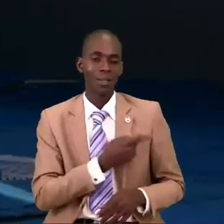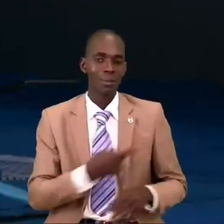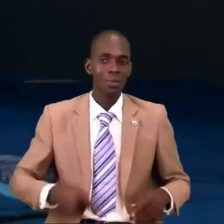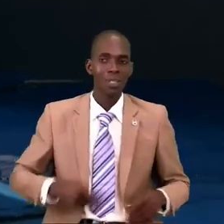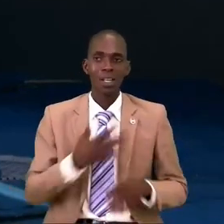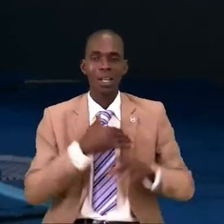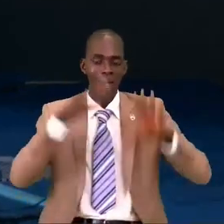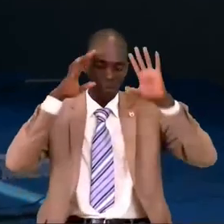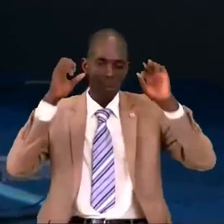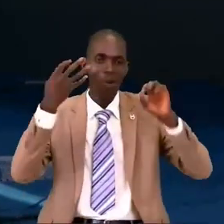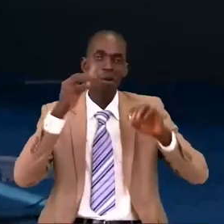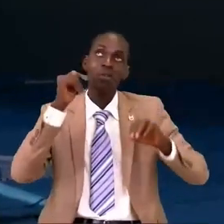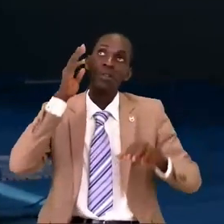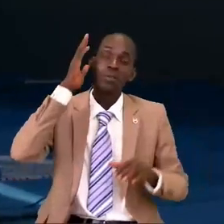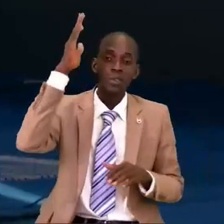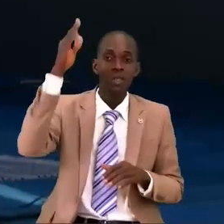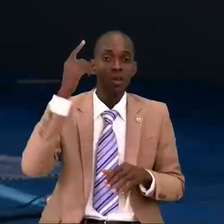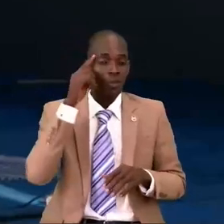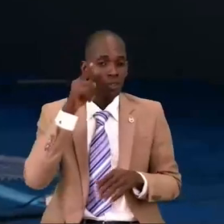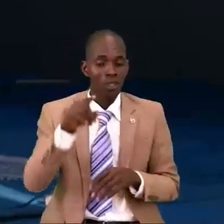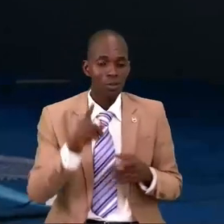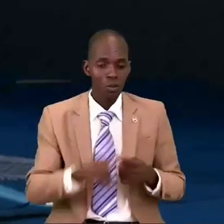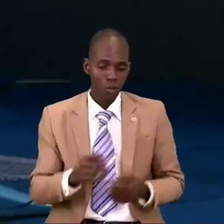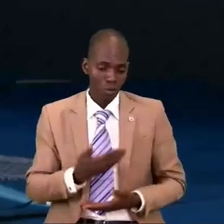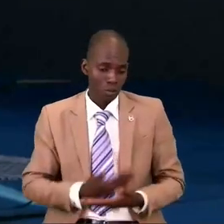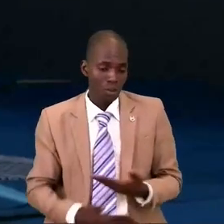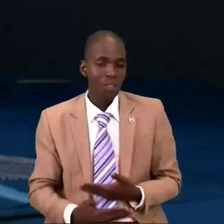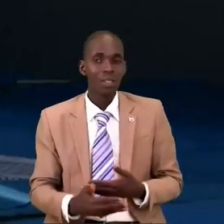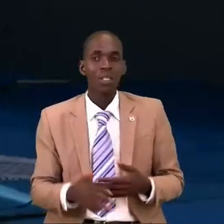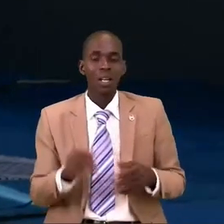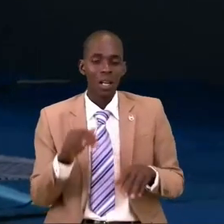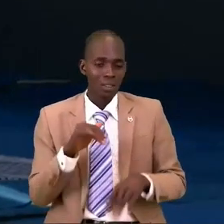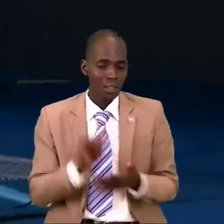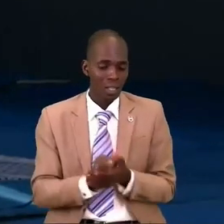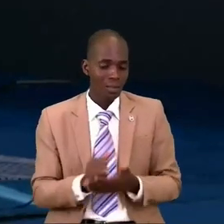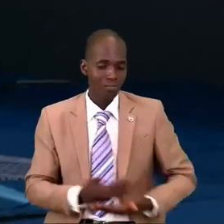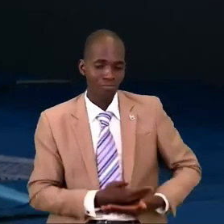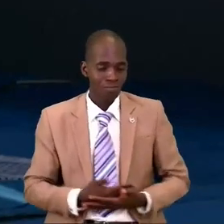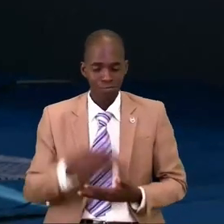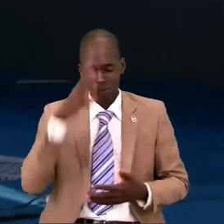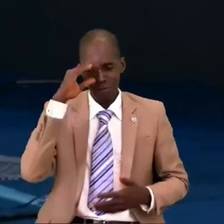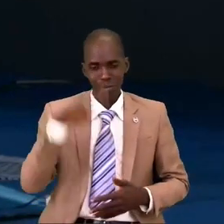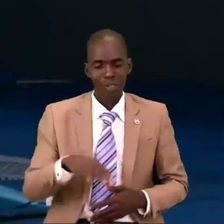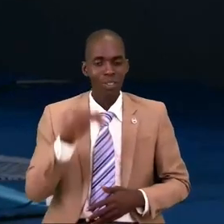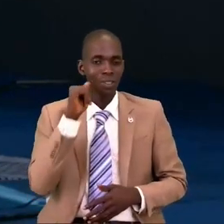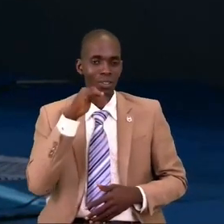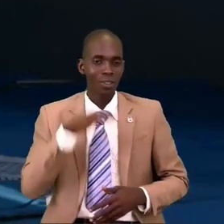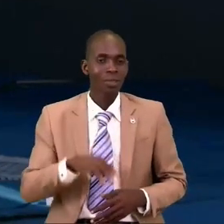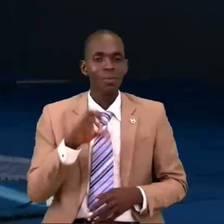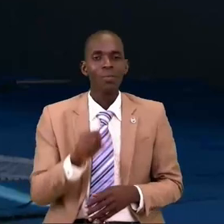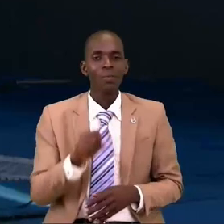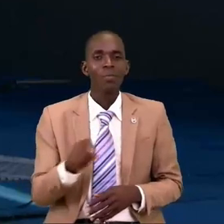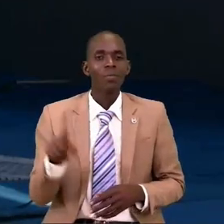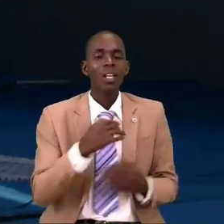accoucher ses enfants, garçons et filles, elles doivent endurer des souffrances. Voyez les athlètes, et